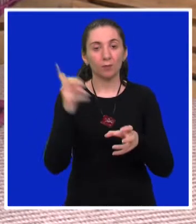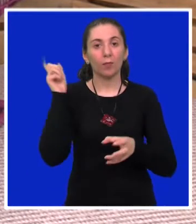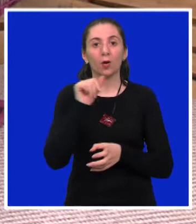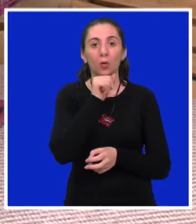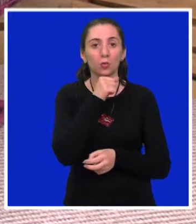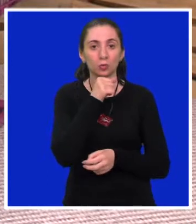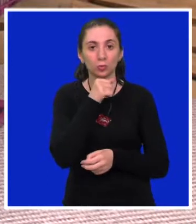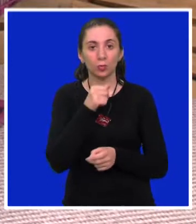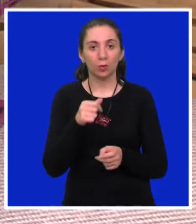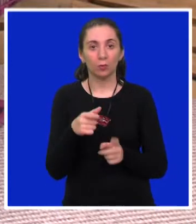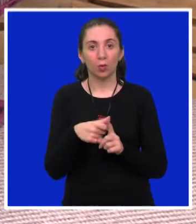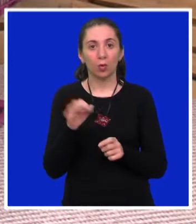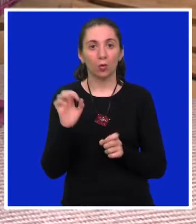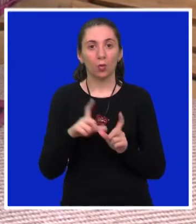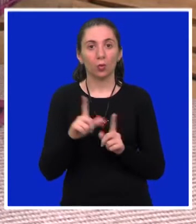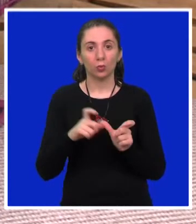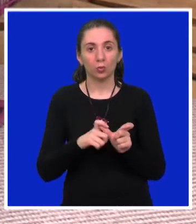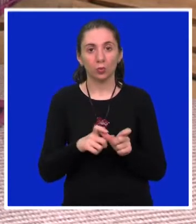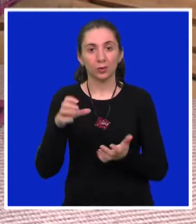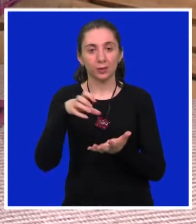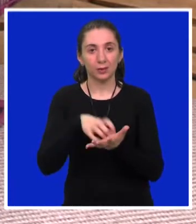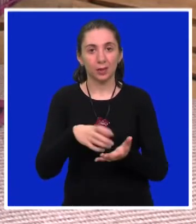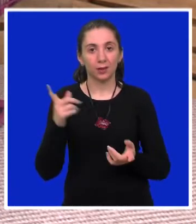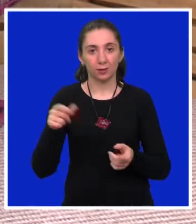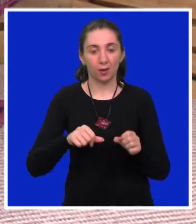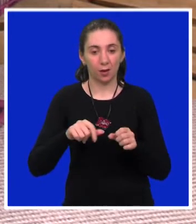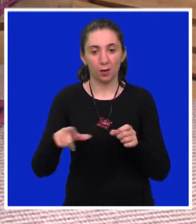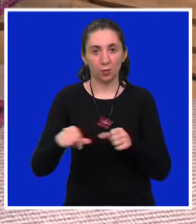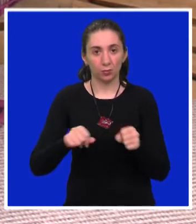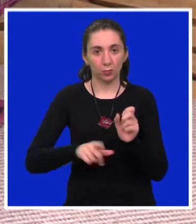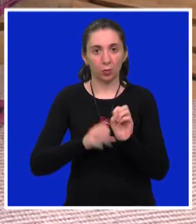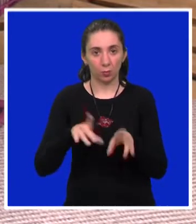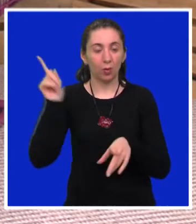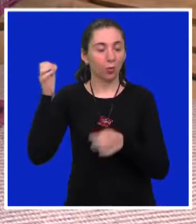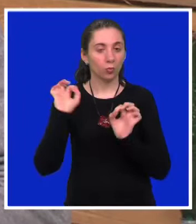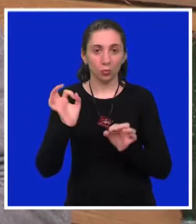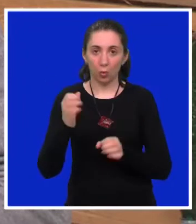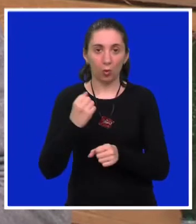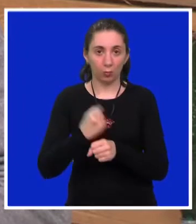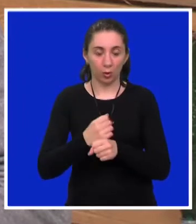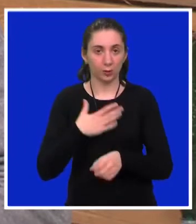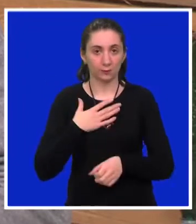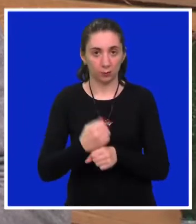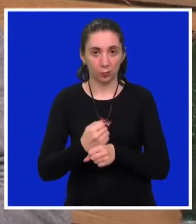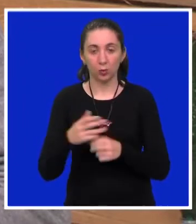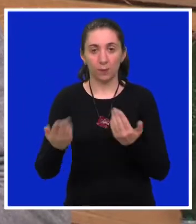županiji, odnosno u KODOS-u, Centar za gospodaranje otpadom, zaista radi dobar posao, ja vjerujem da će vrlo brzo početi